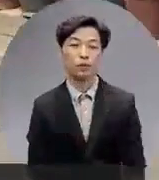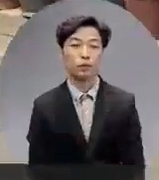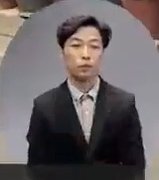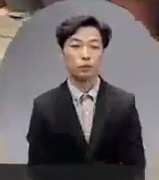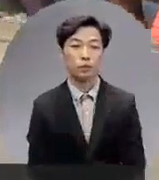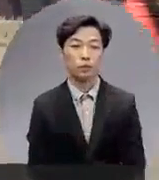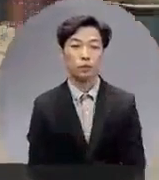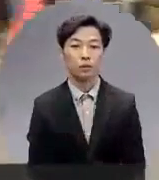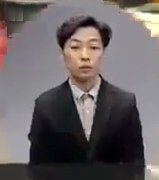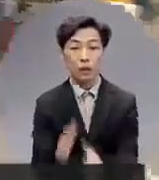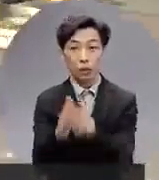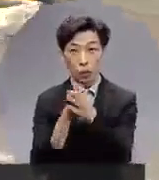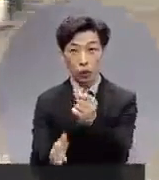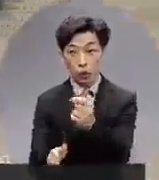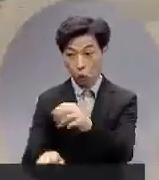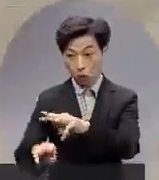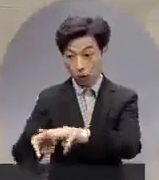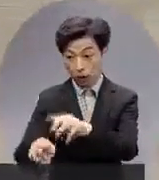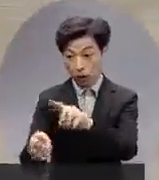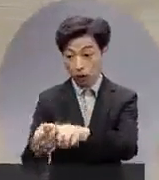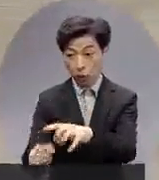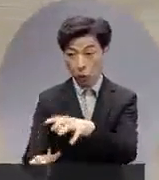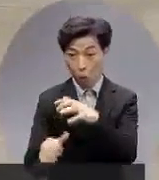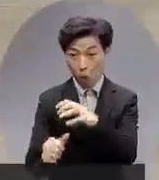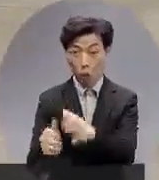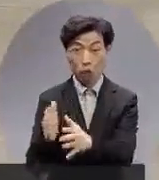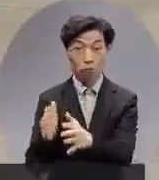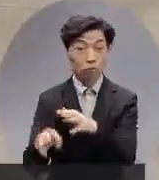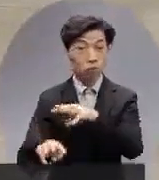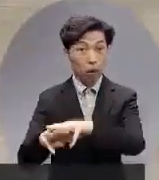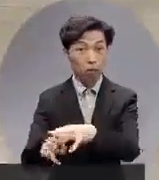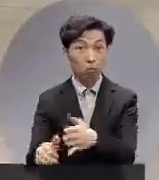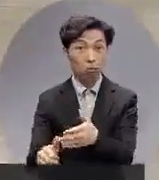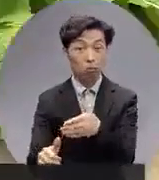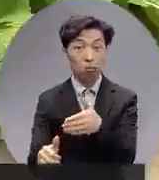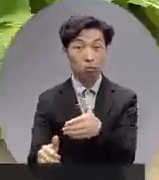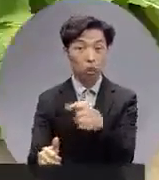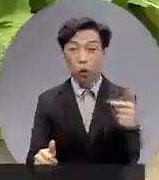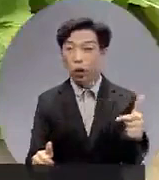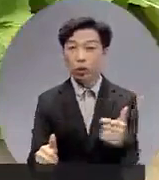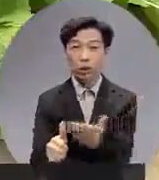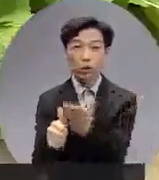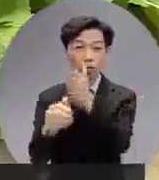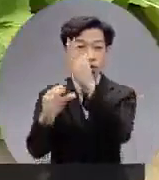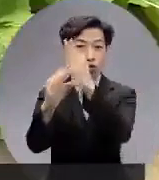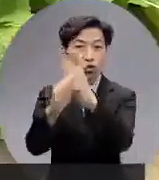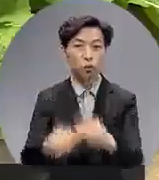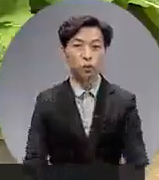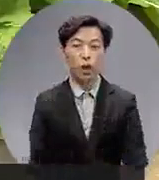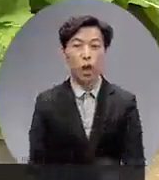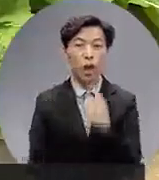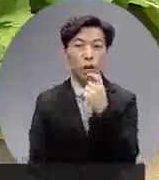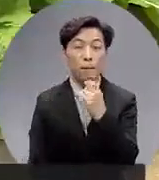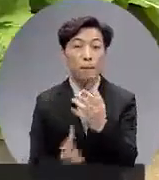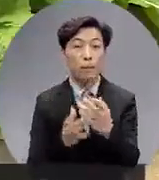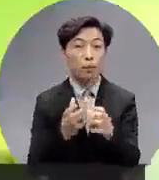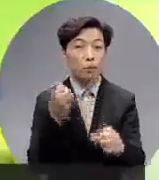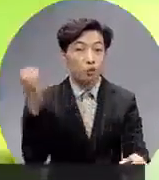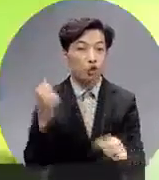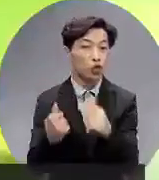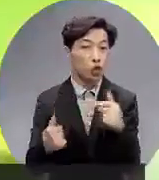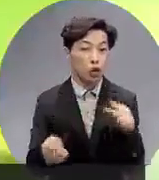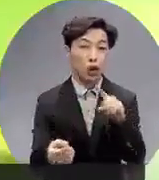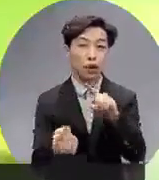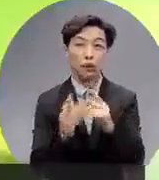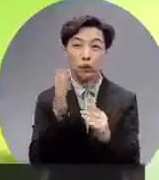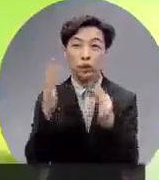도심 한복판 자투리 공간도 텃밭으로 변신했습니다. 배추와 갓, 무 등 다양한 종류의 채소가